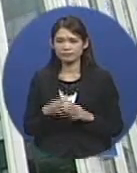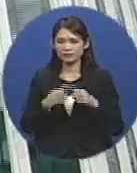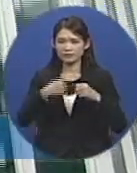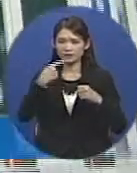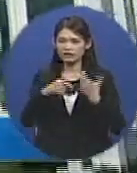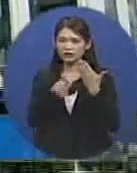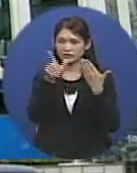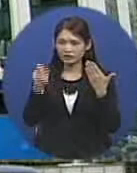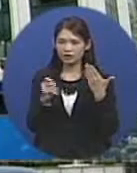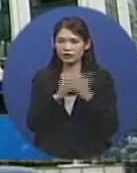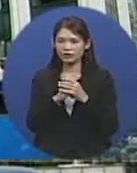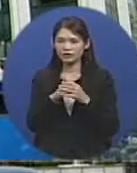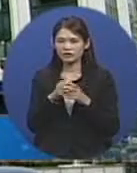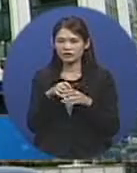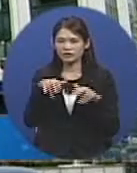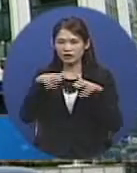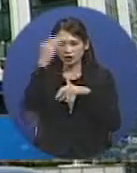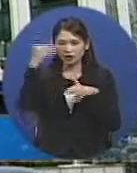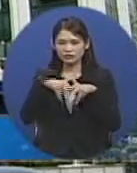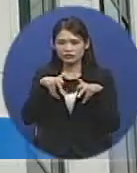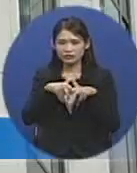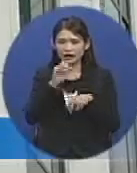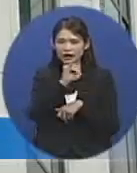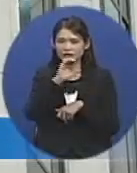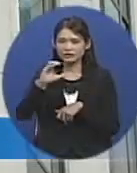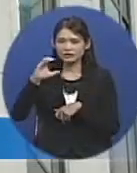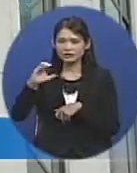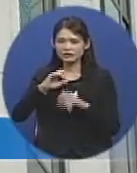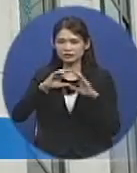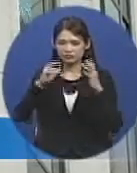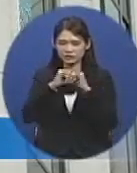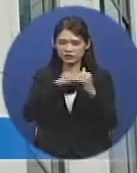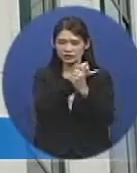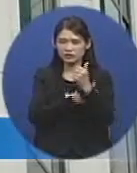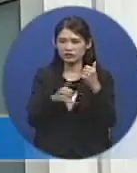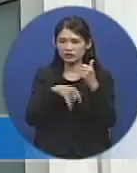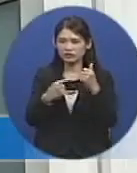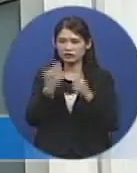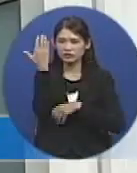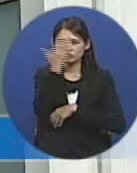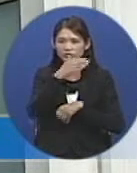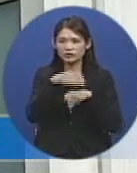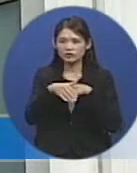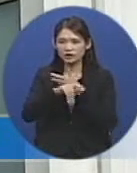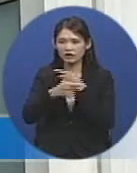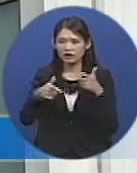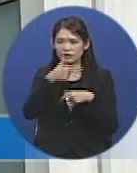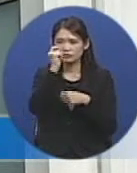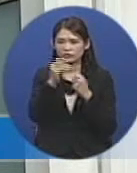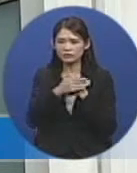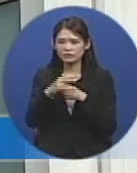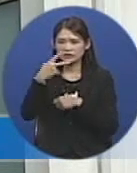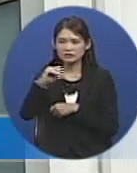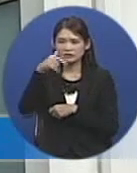지난해 4월 국가인권기구 국제조정위원회 ICC는 인권위에 위원 임명의 투명성과 다양성 미비를 이유로